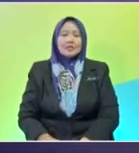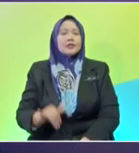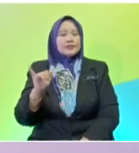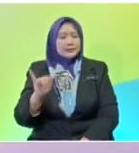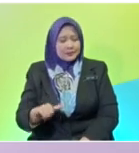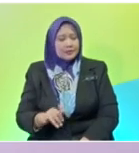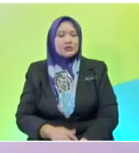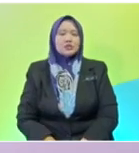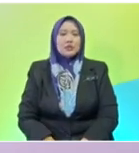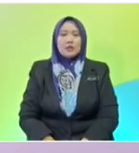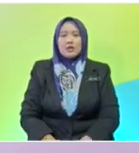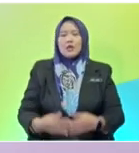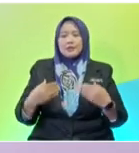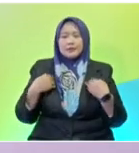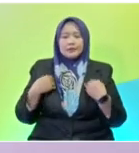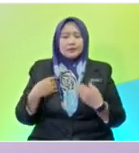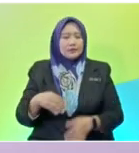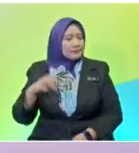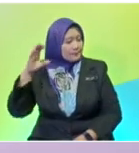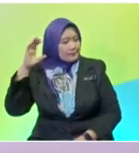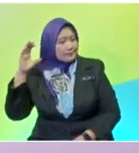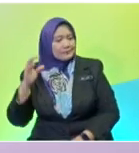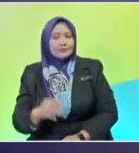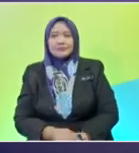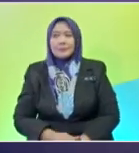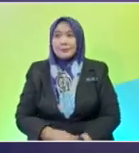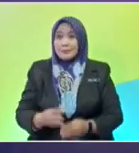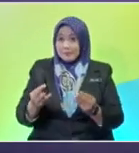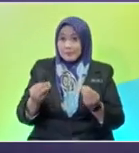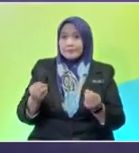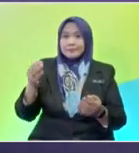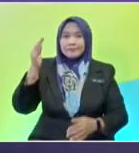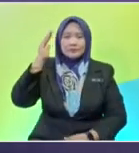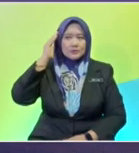itu maksud makanan berkhasiat oke